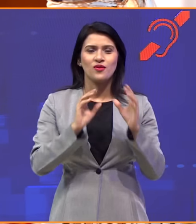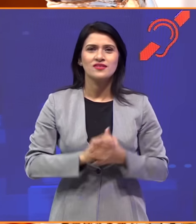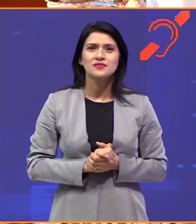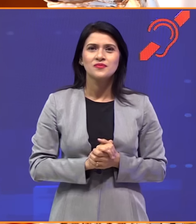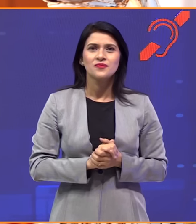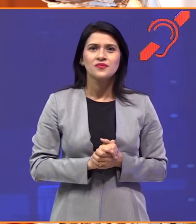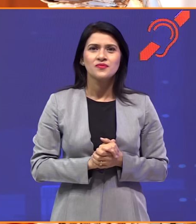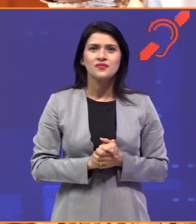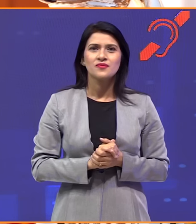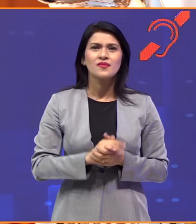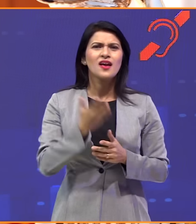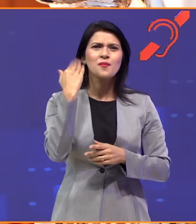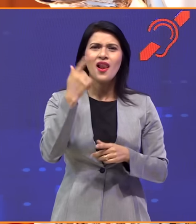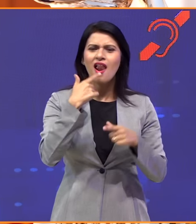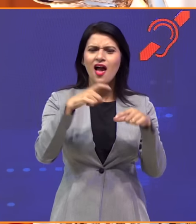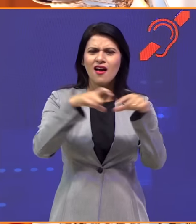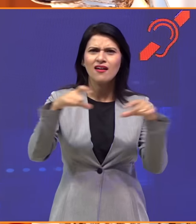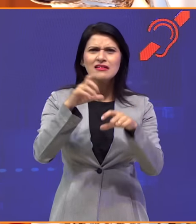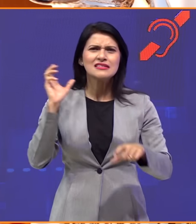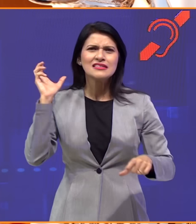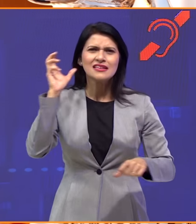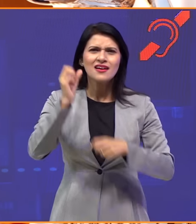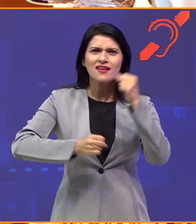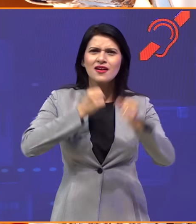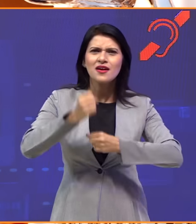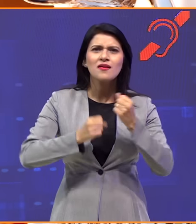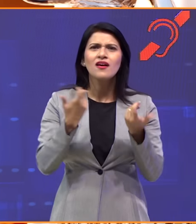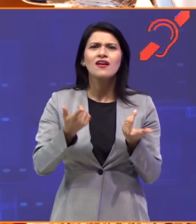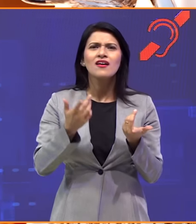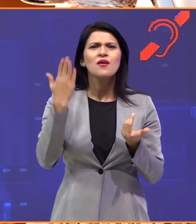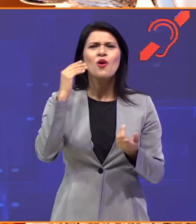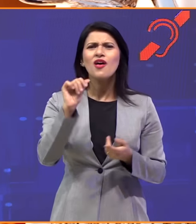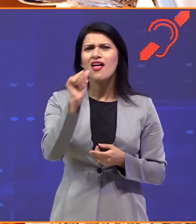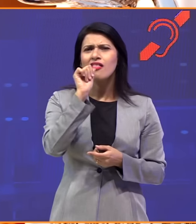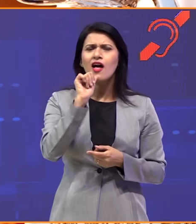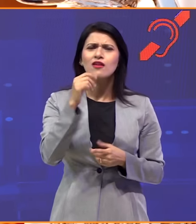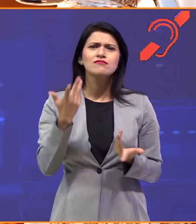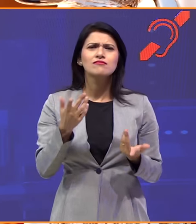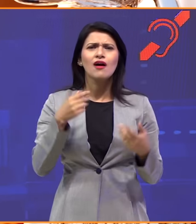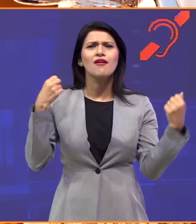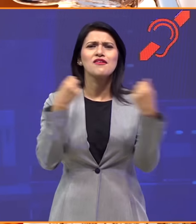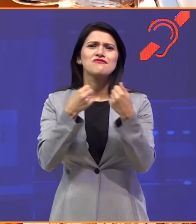पीछे आप ईंट लेकर भागे थे वो क्या किस्सा था कुछ नहीं दारू पीकर लड़ाई हो गई थी